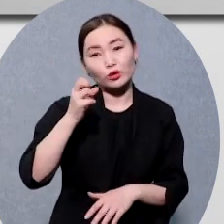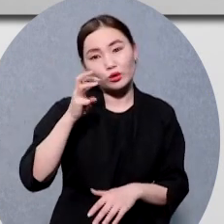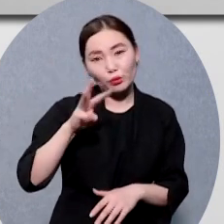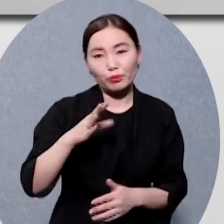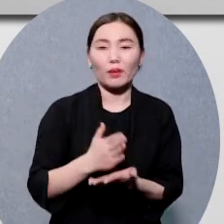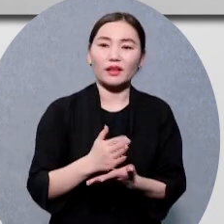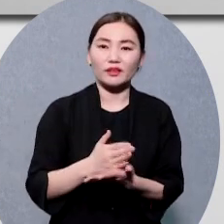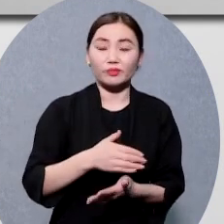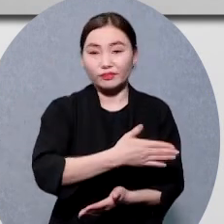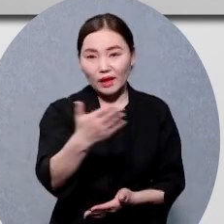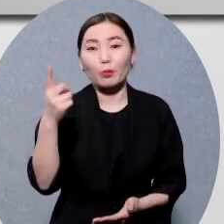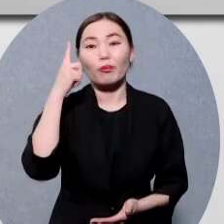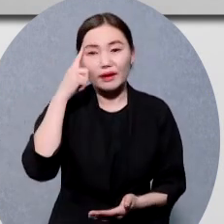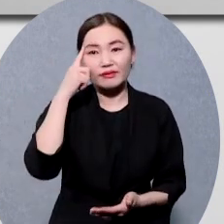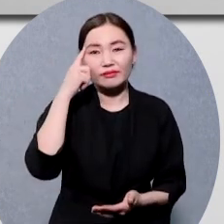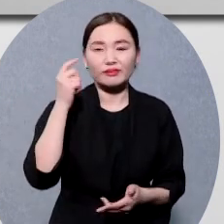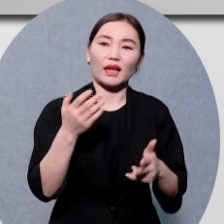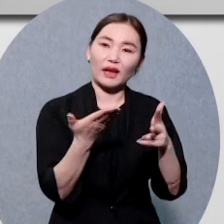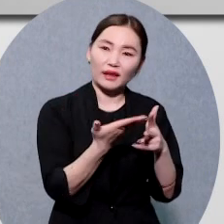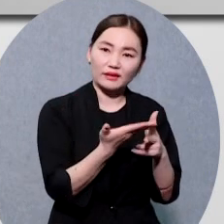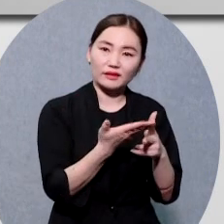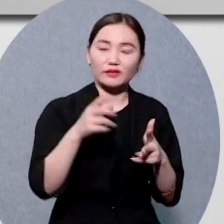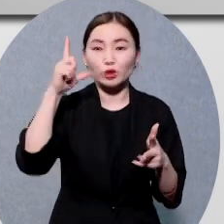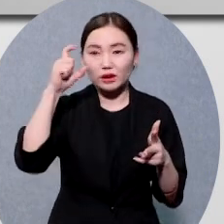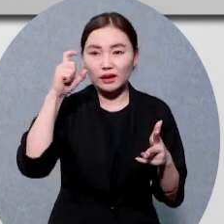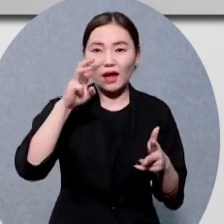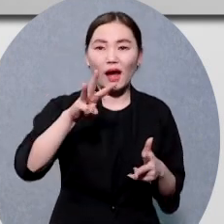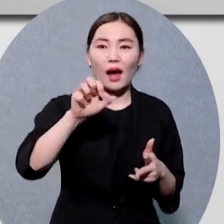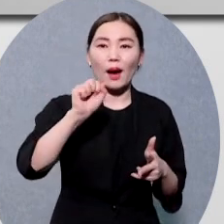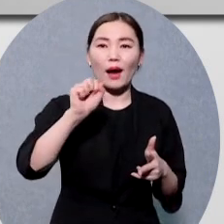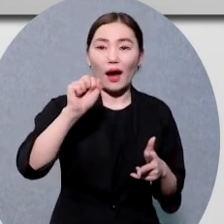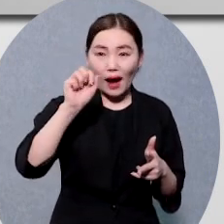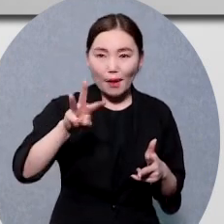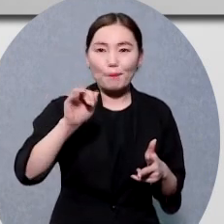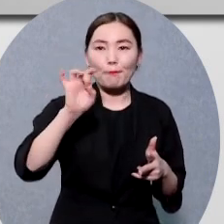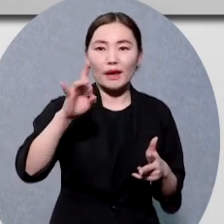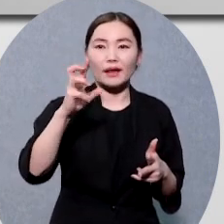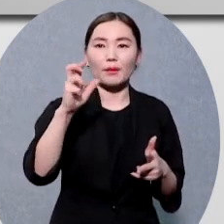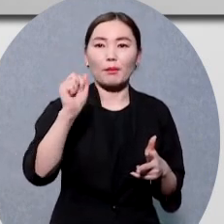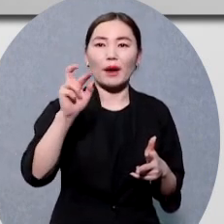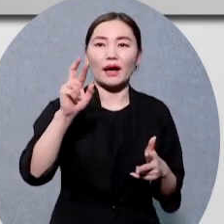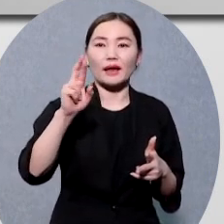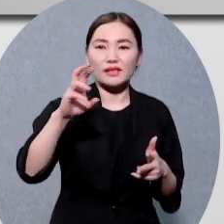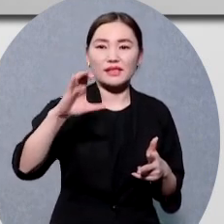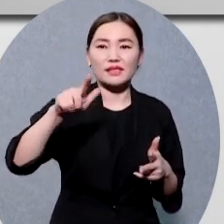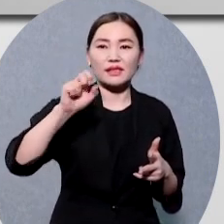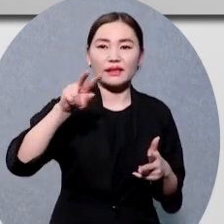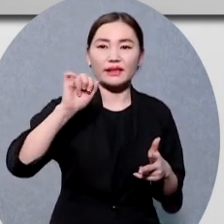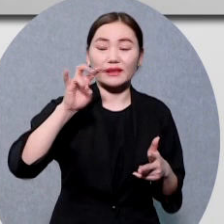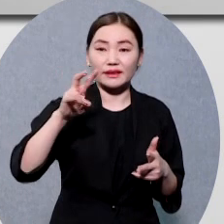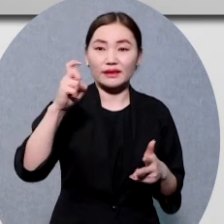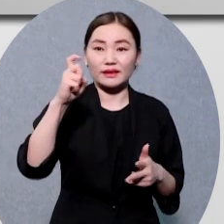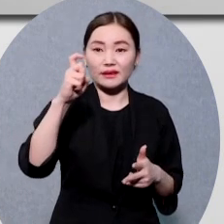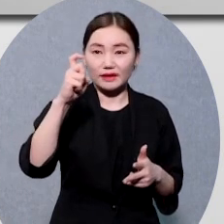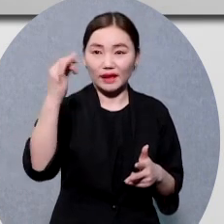байв. За Амар Хэсгэлэнд хийд. За энэ хийд бол Манчжин улсын одоо хааны зарилгаа байгуулагдсан хийд гэдгээрээ